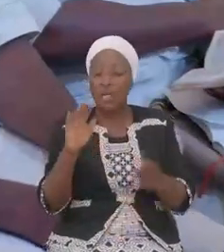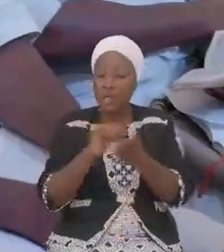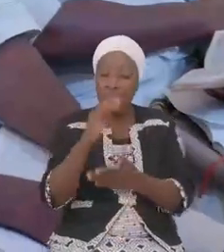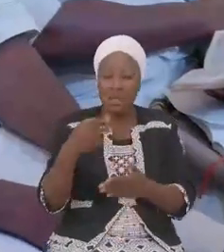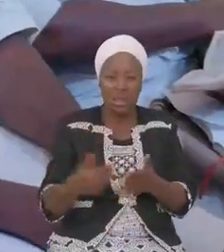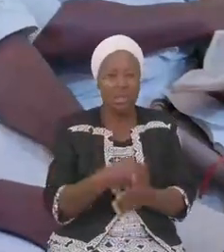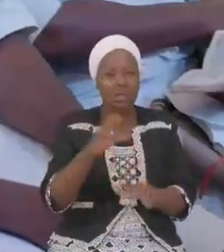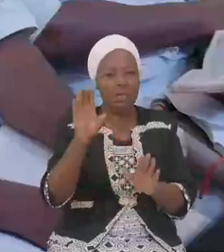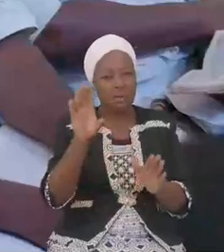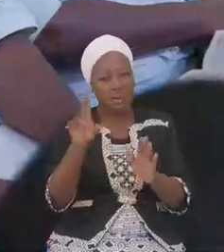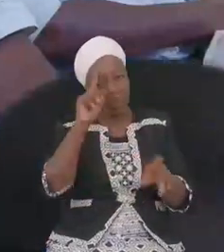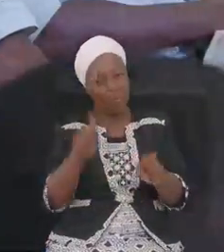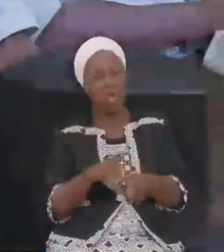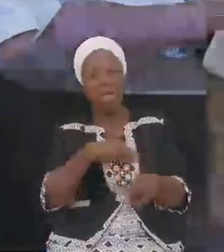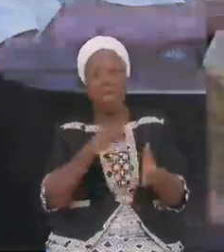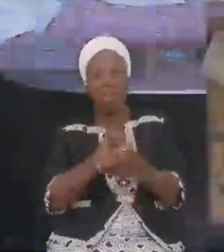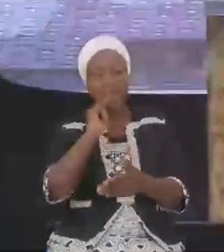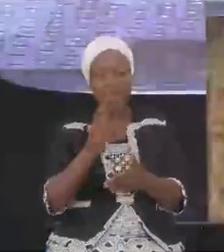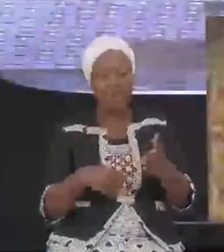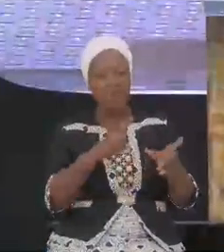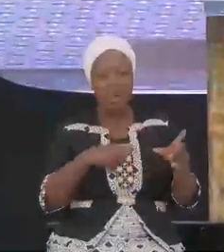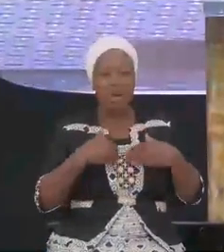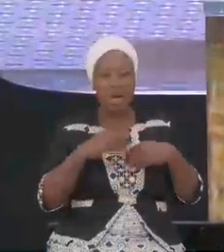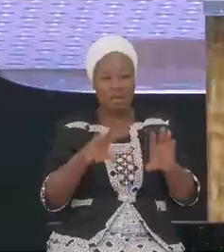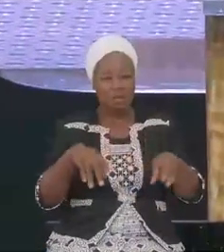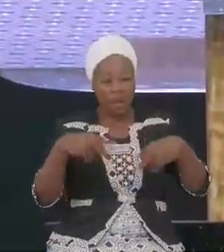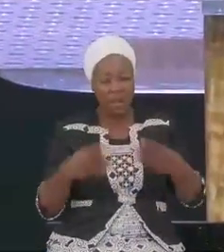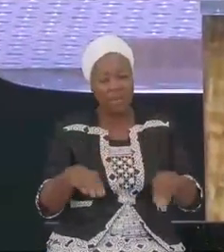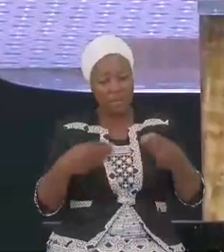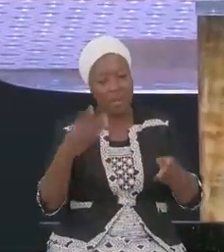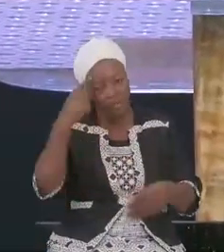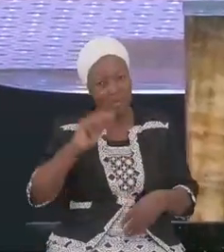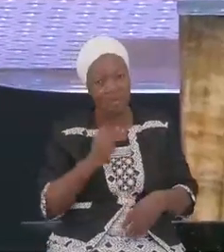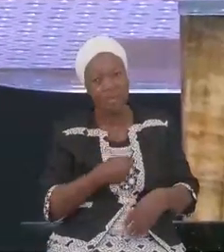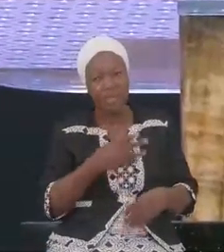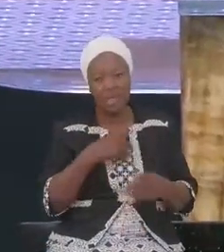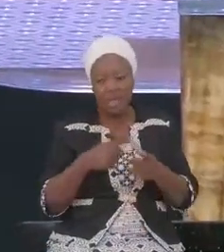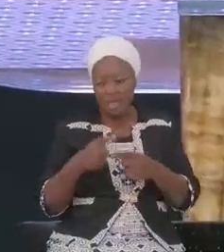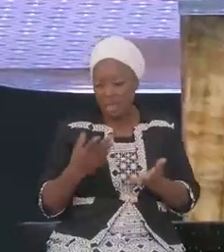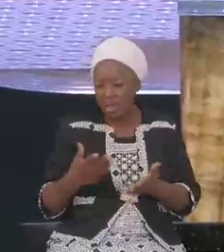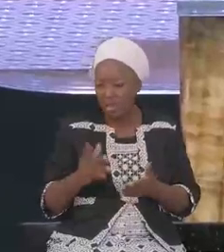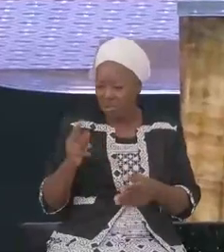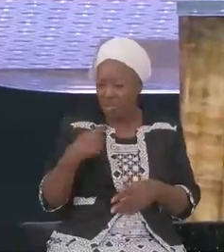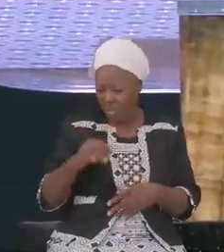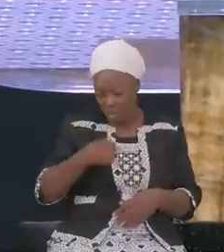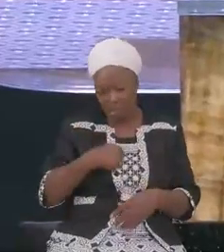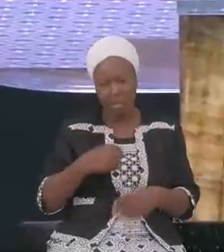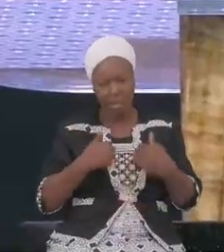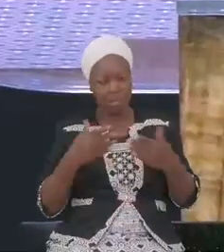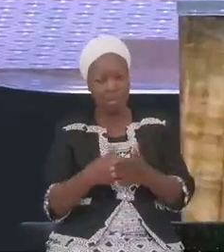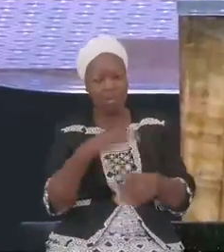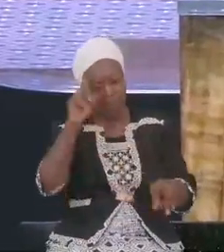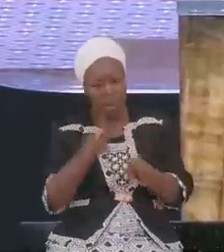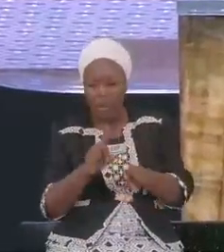alliance. C'est ce que le Seigneur a pourvu. Si tu me dis que je suis dans la nouvelle alliance, mais il n'y a pas la crainte de Dieu dans ton cœur,